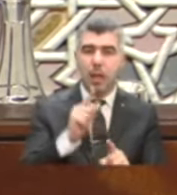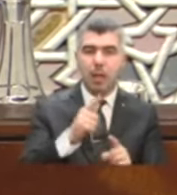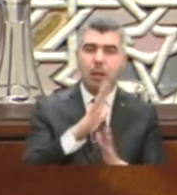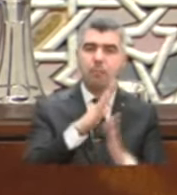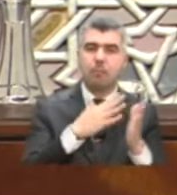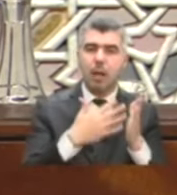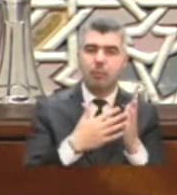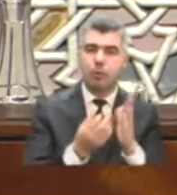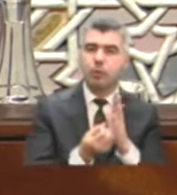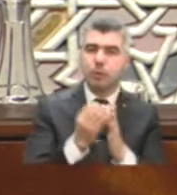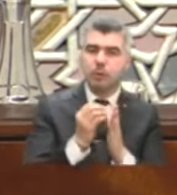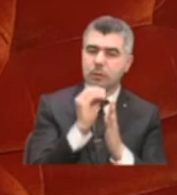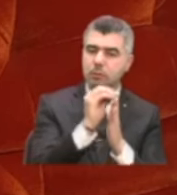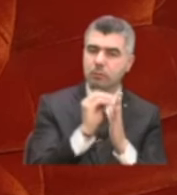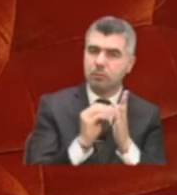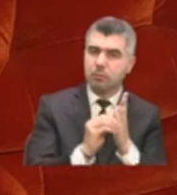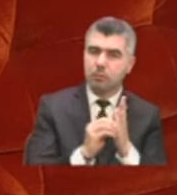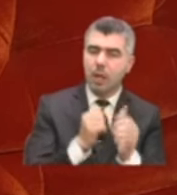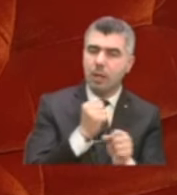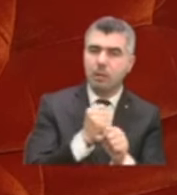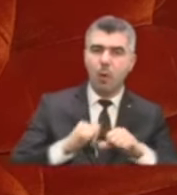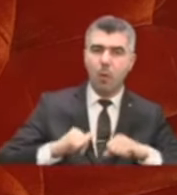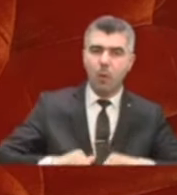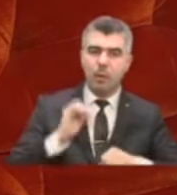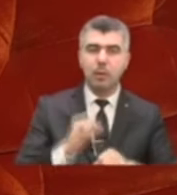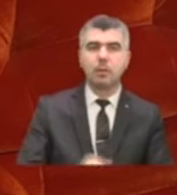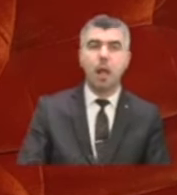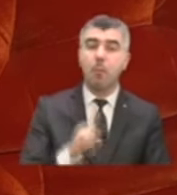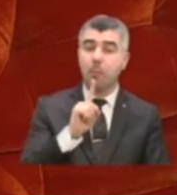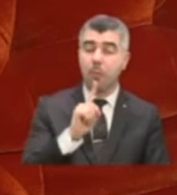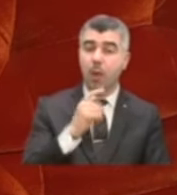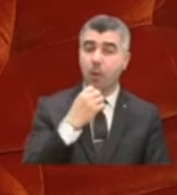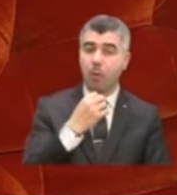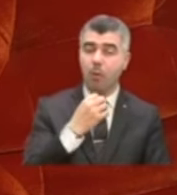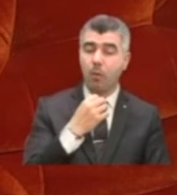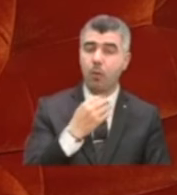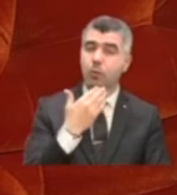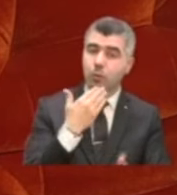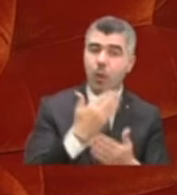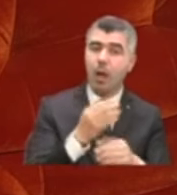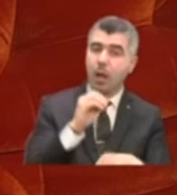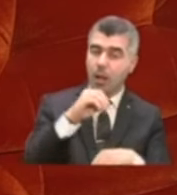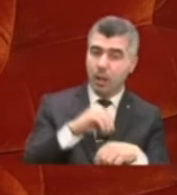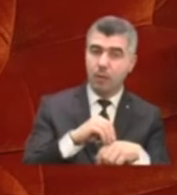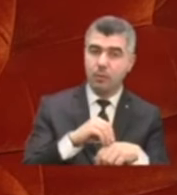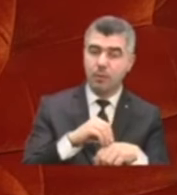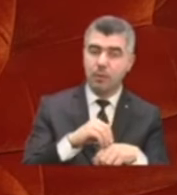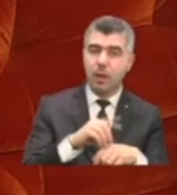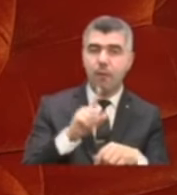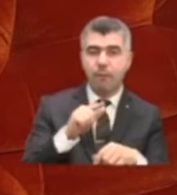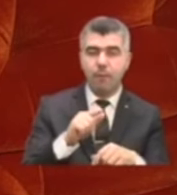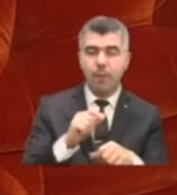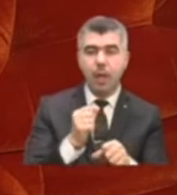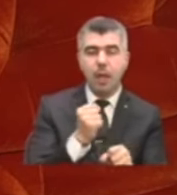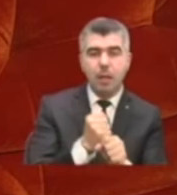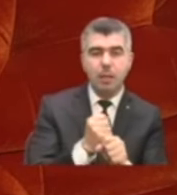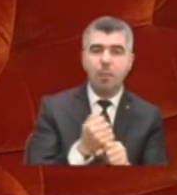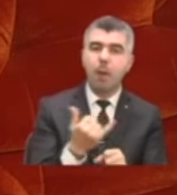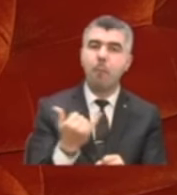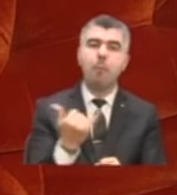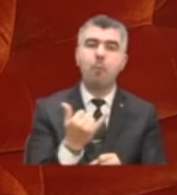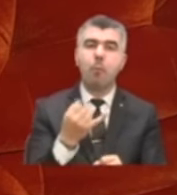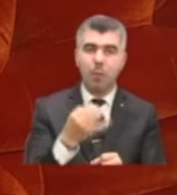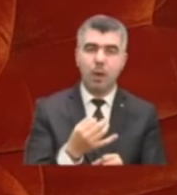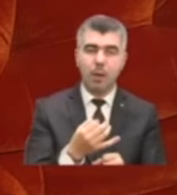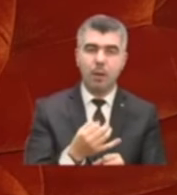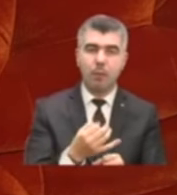البرامج الجديدة اللي كلها اللي قمت بها الوزارة، لكن تنبغي نشكرك أيضا لأنك شرتي لهذه المهن الرعاية اللي هي مهمة،